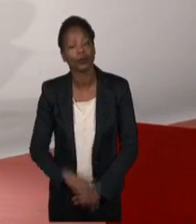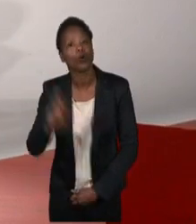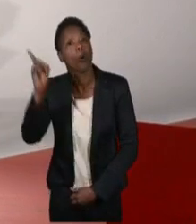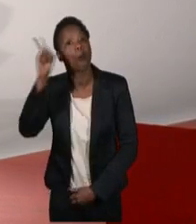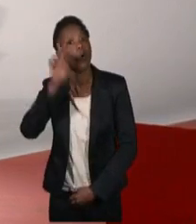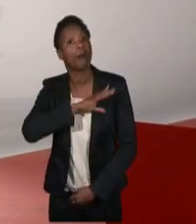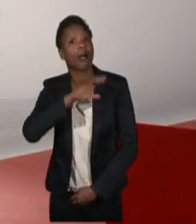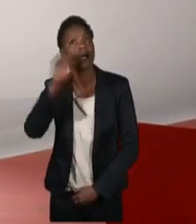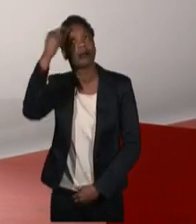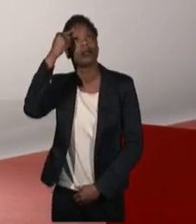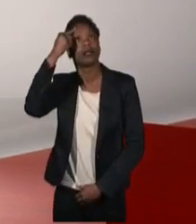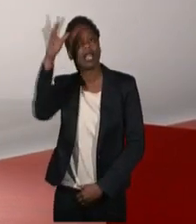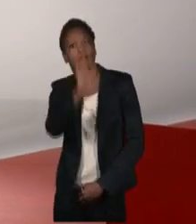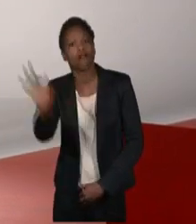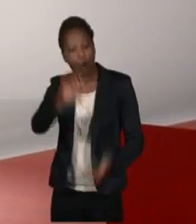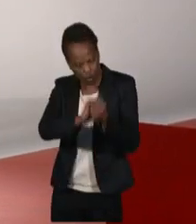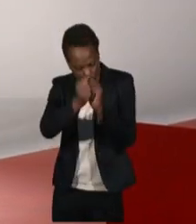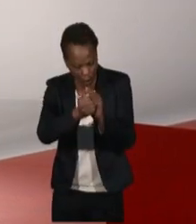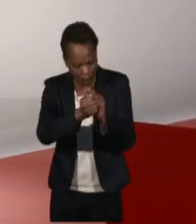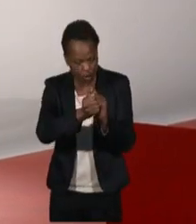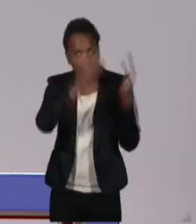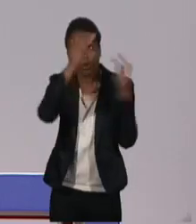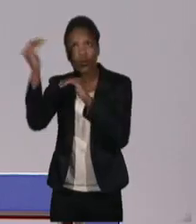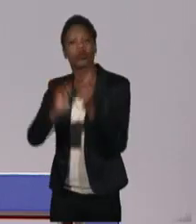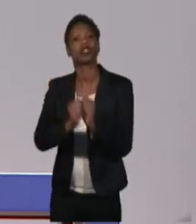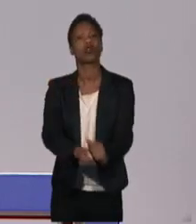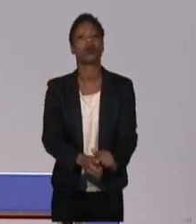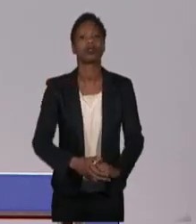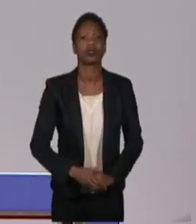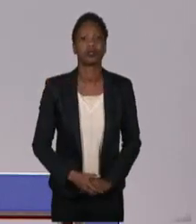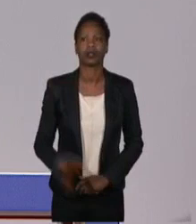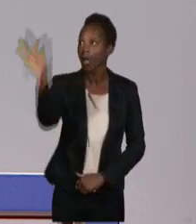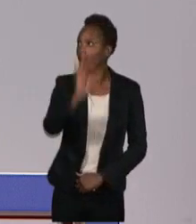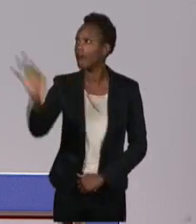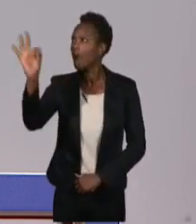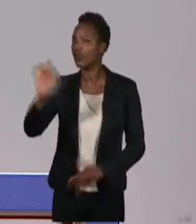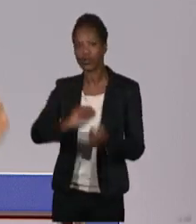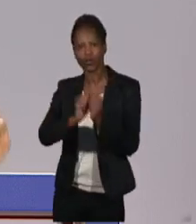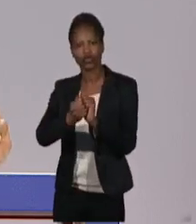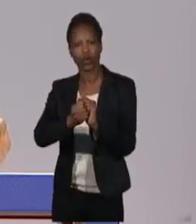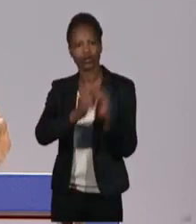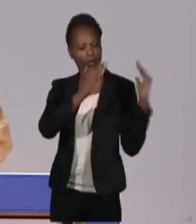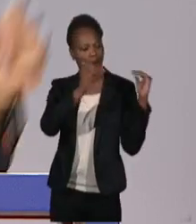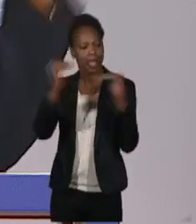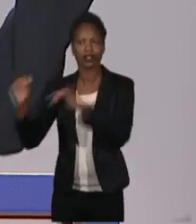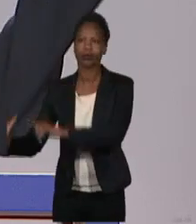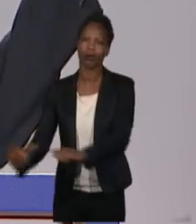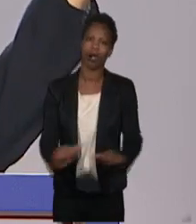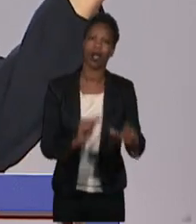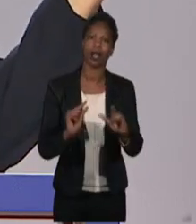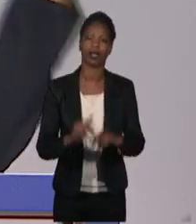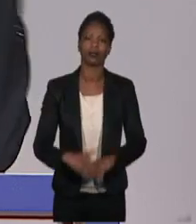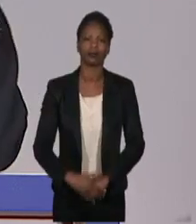Français ont changé, et avec eux leurs aspirations. Mais cette France qui change est pleine de promesses.